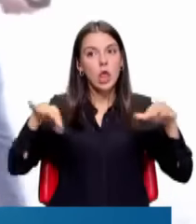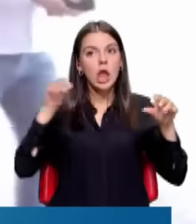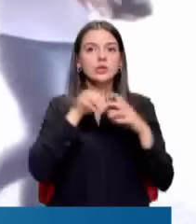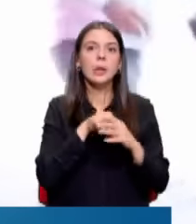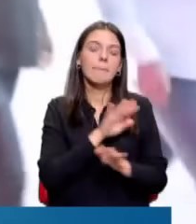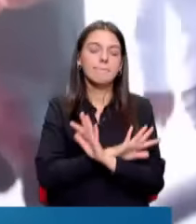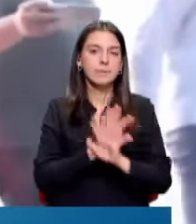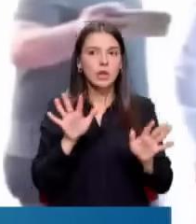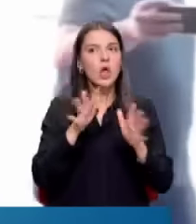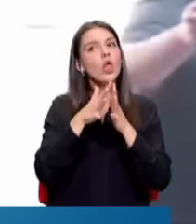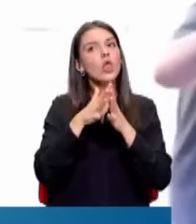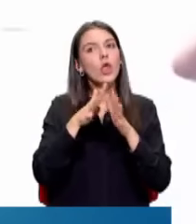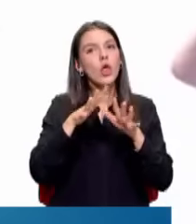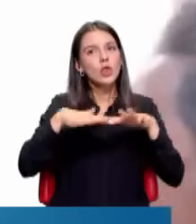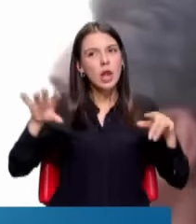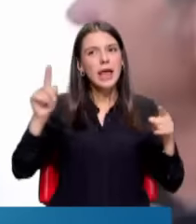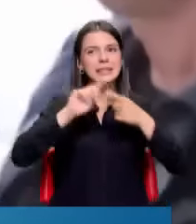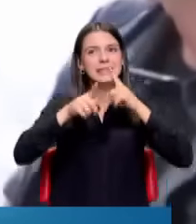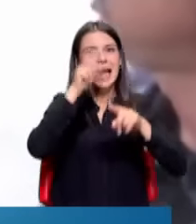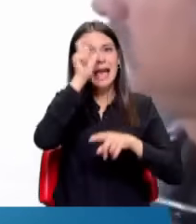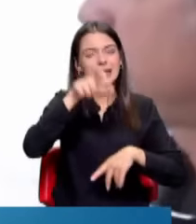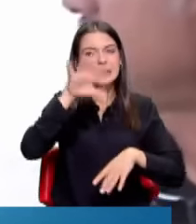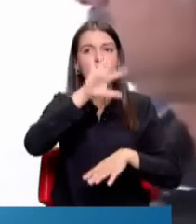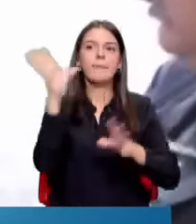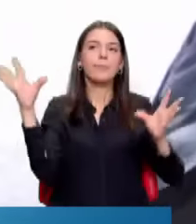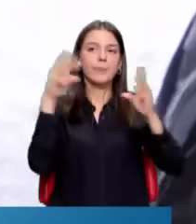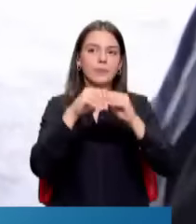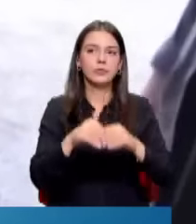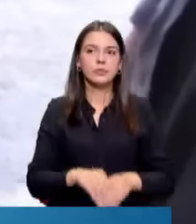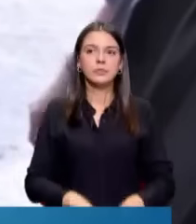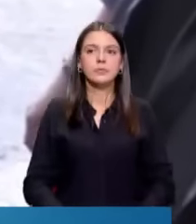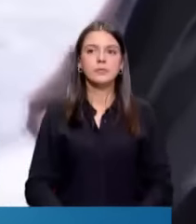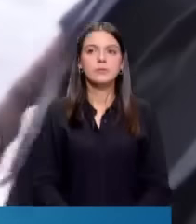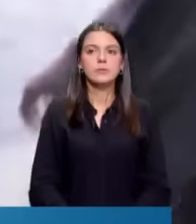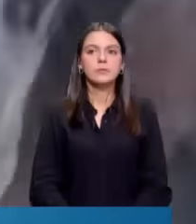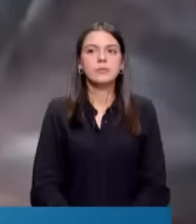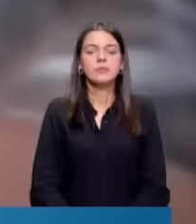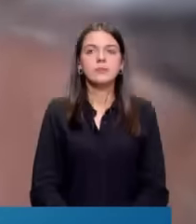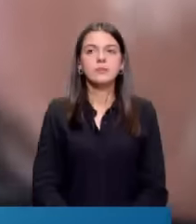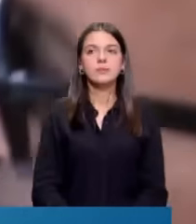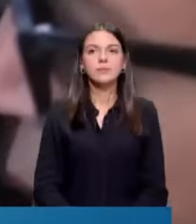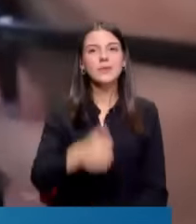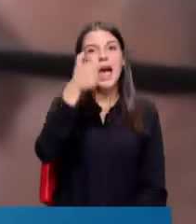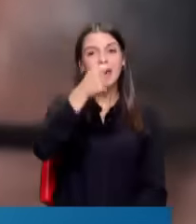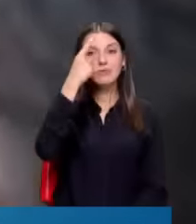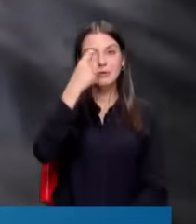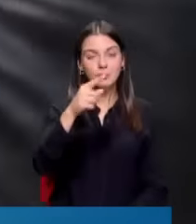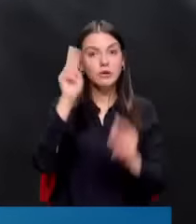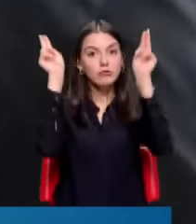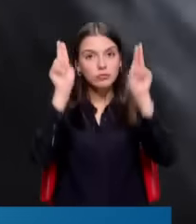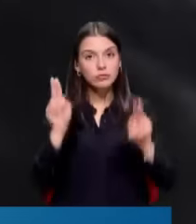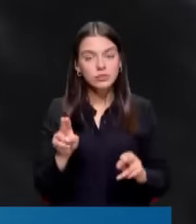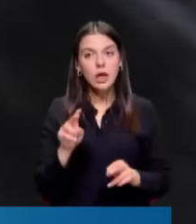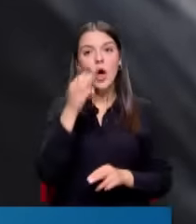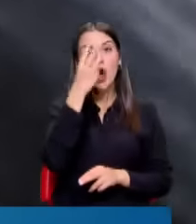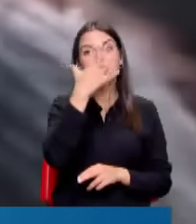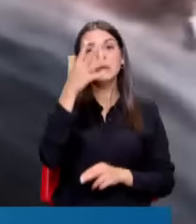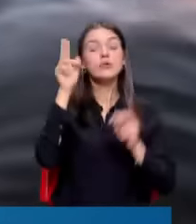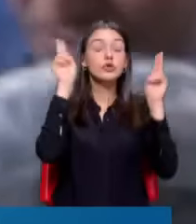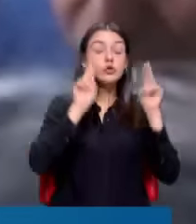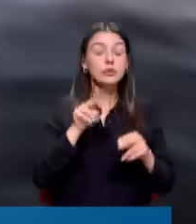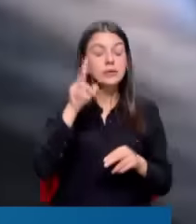erdi. Tören siyasileri bir araya getirdi. 61. Ulusal 35. Uluslararası